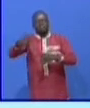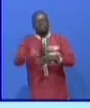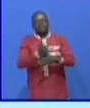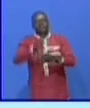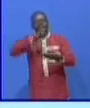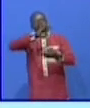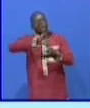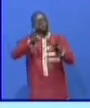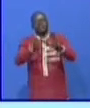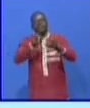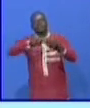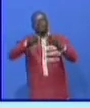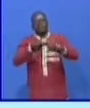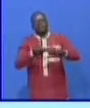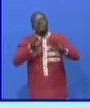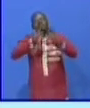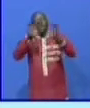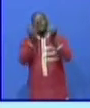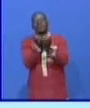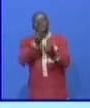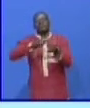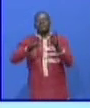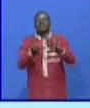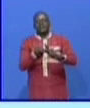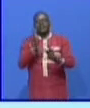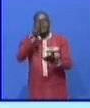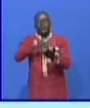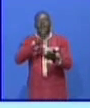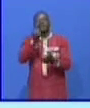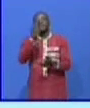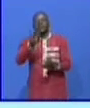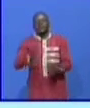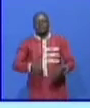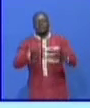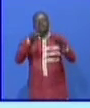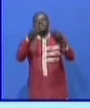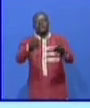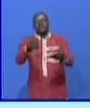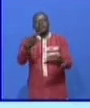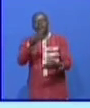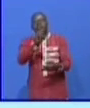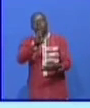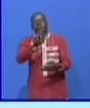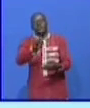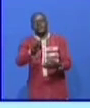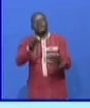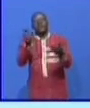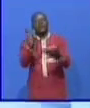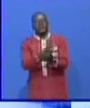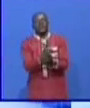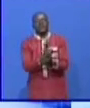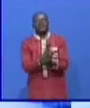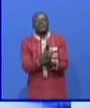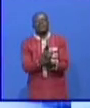de communes partenaires. Les résultats de celles de 2018 sont restitués à Gourssi en présence de Nongwende